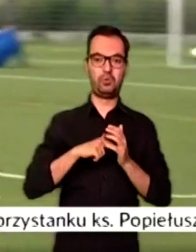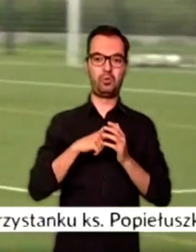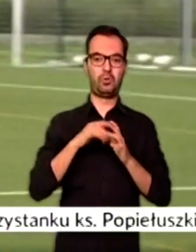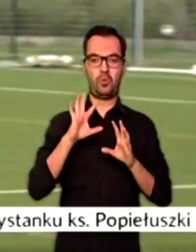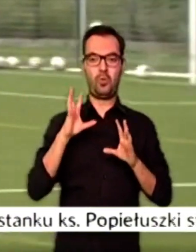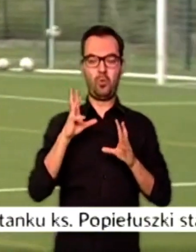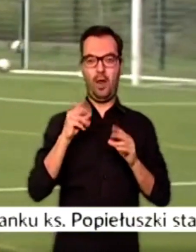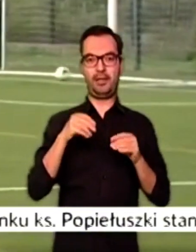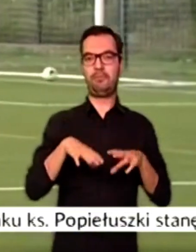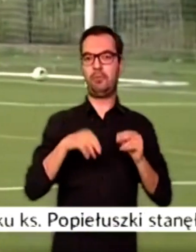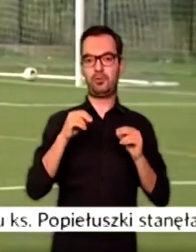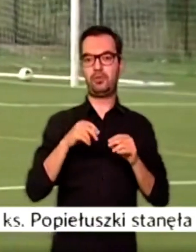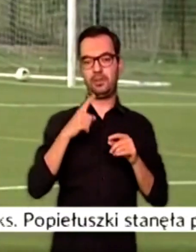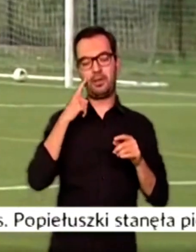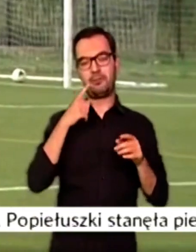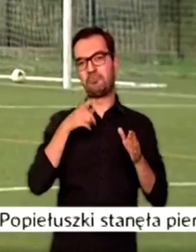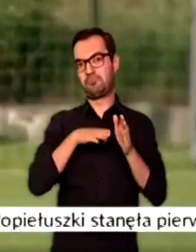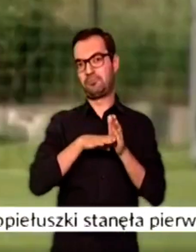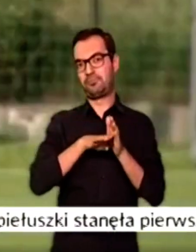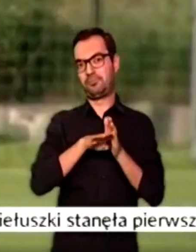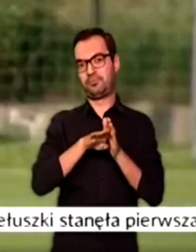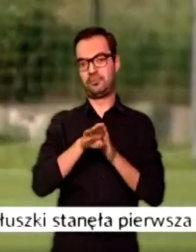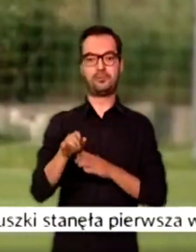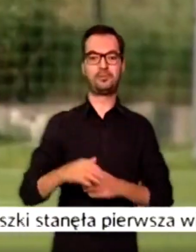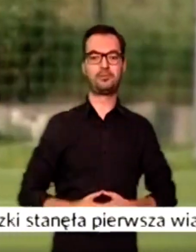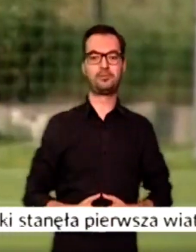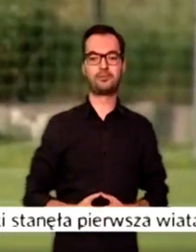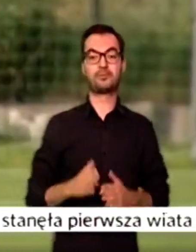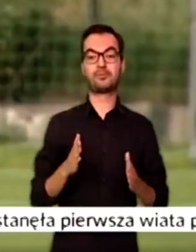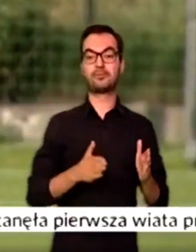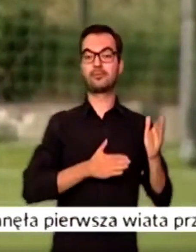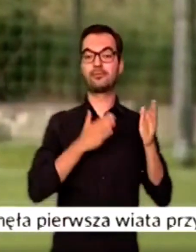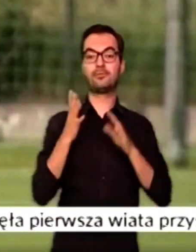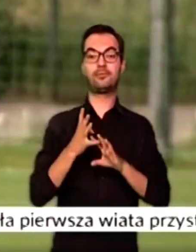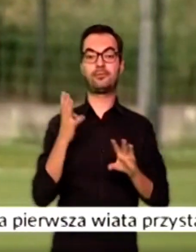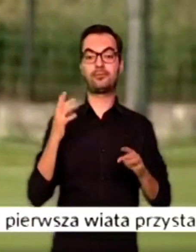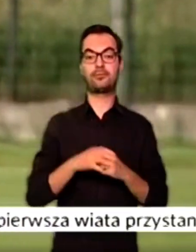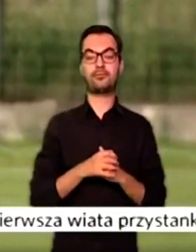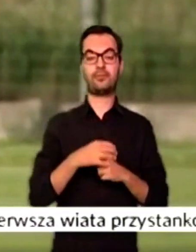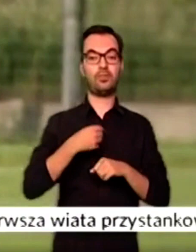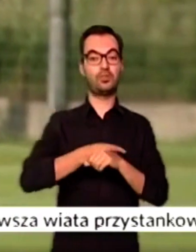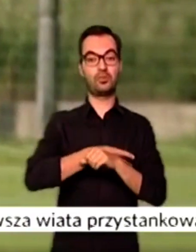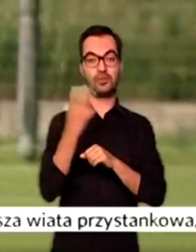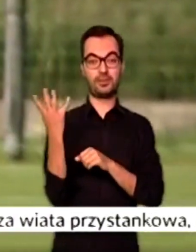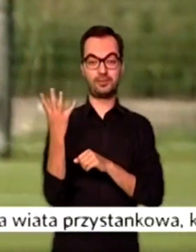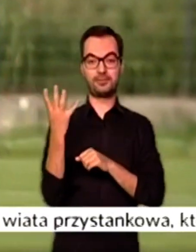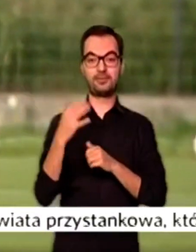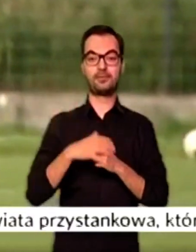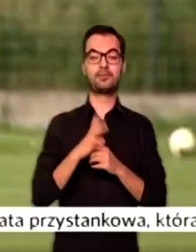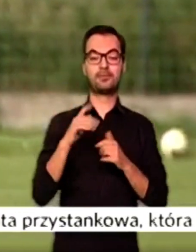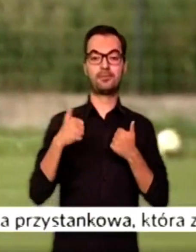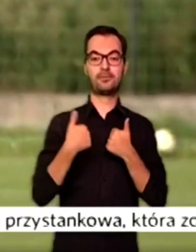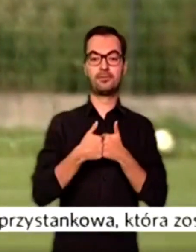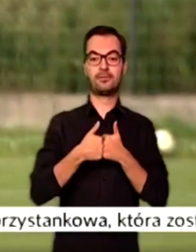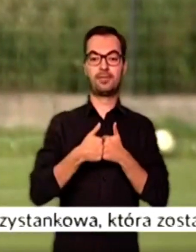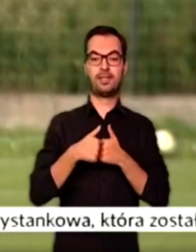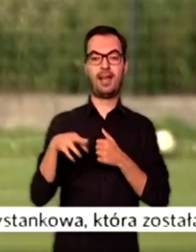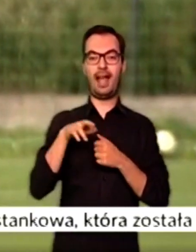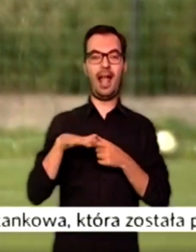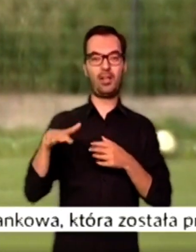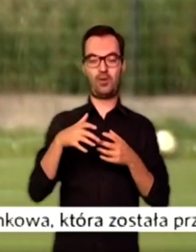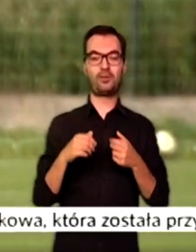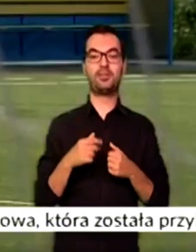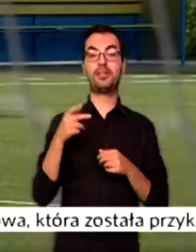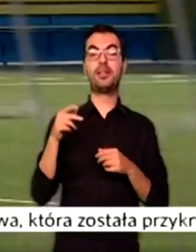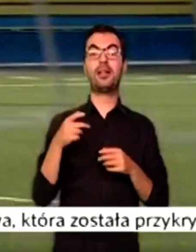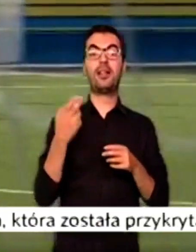dobry prognostyk jest na to, że idziemy w dobrym kierunku. W następnej kolejce drużynę z Nowego Dworu Mazowieckiego czekają derby regionu. W